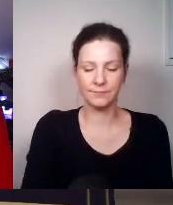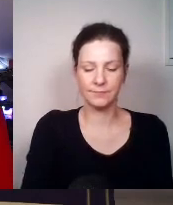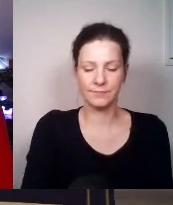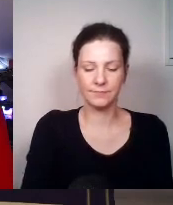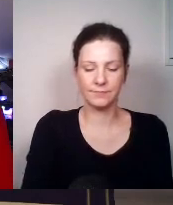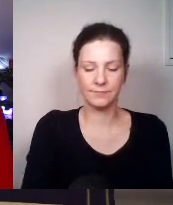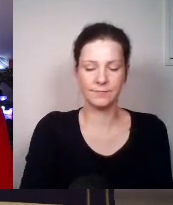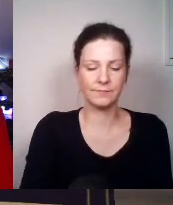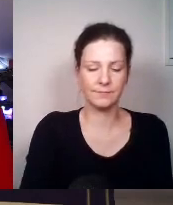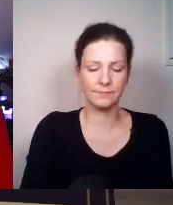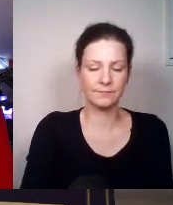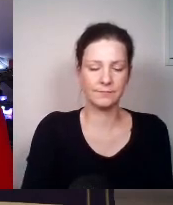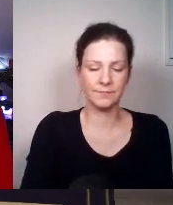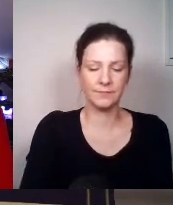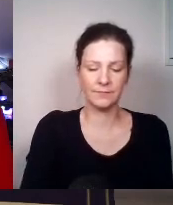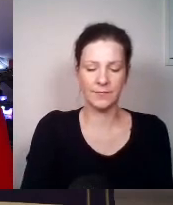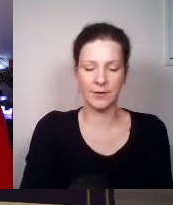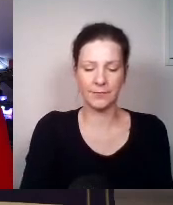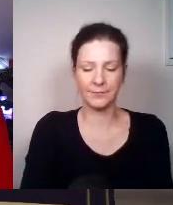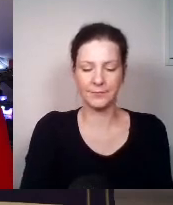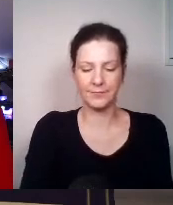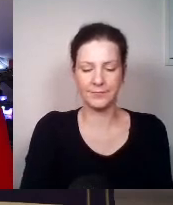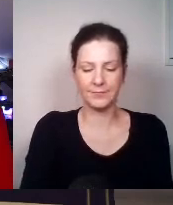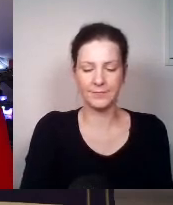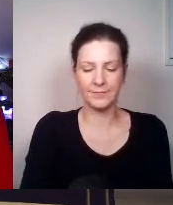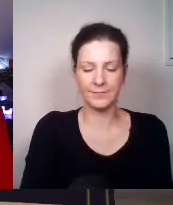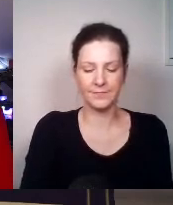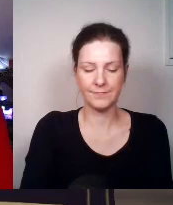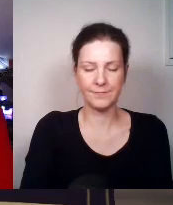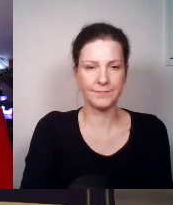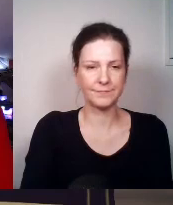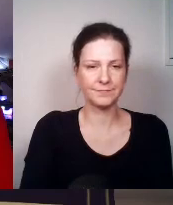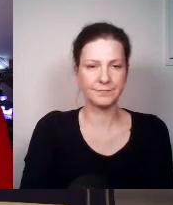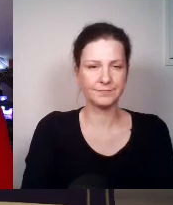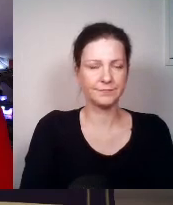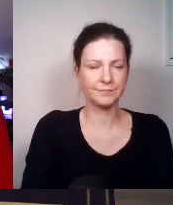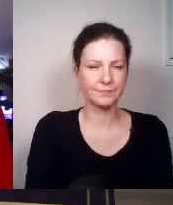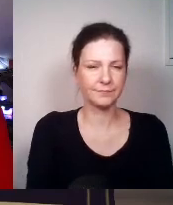erstmal hier einen Brief auf, ja. Ja.